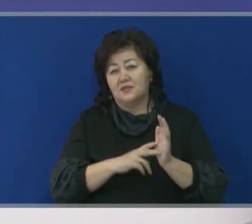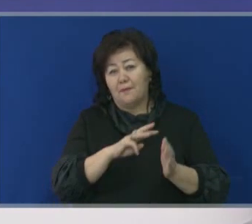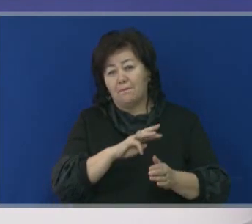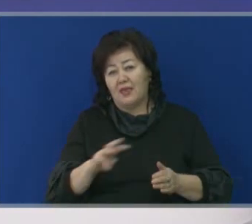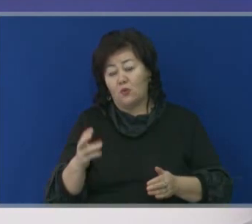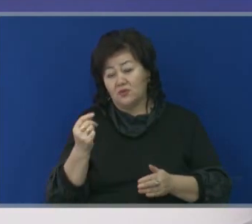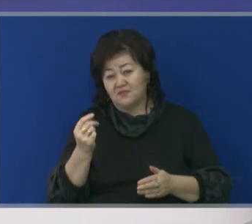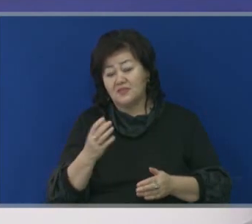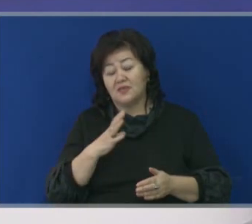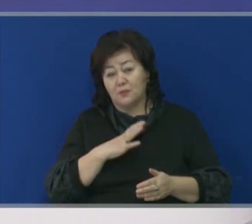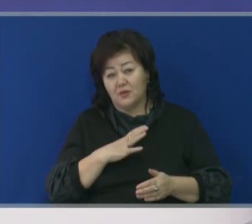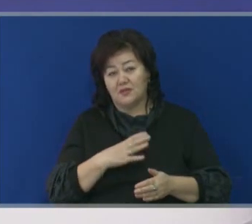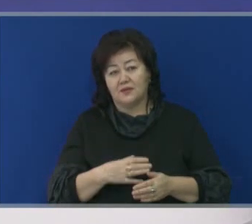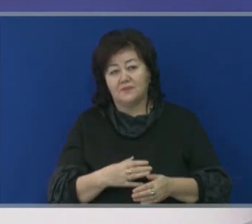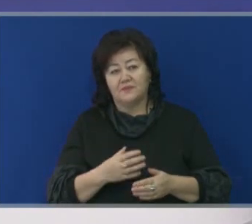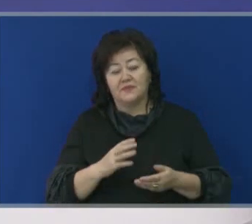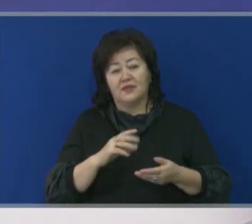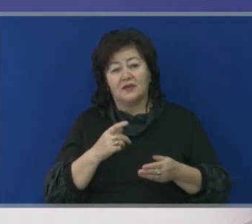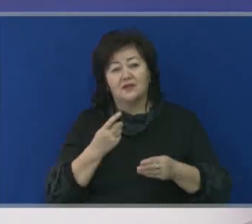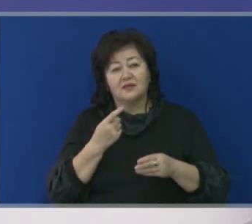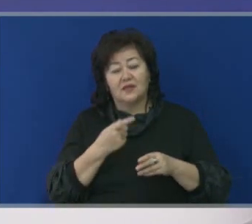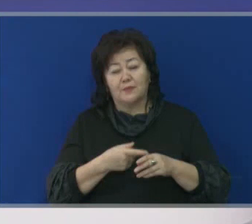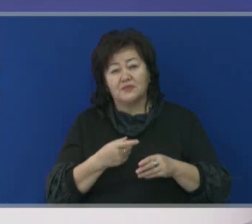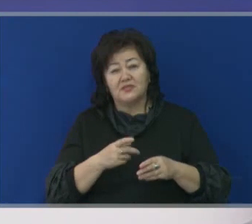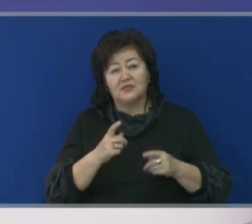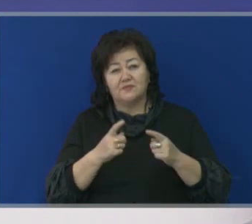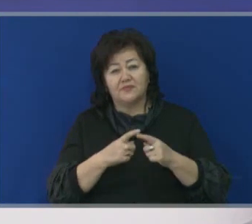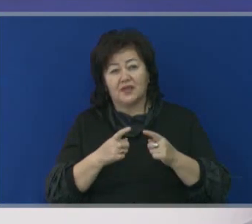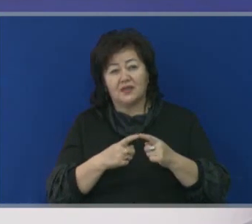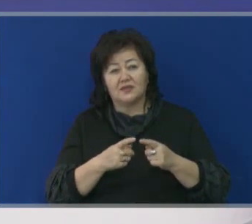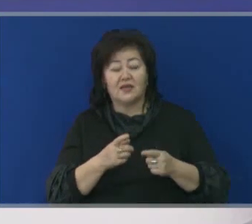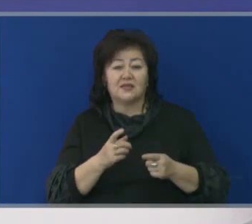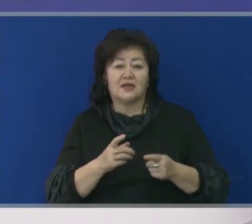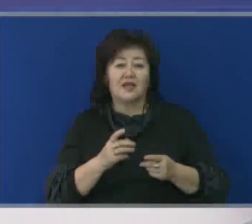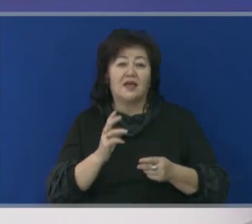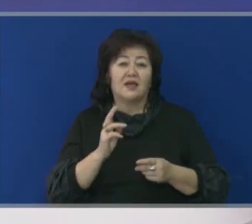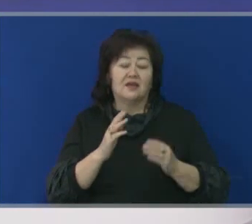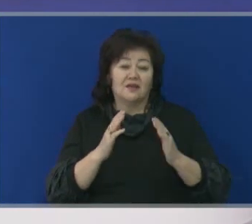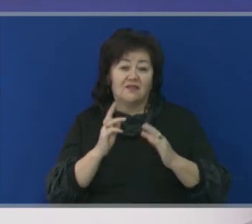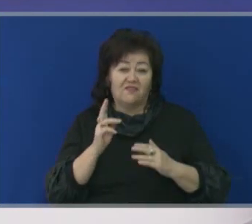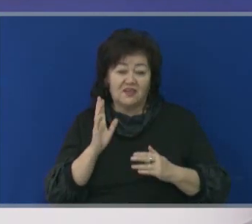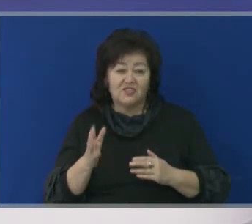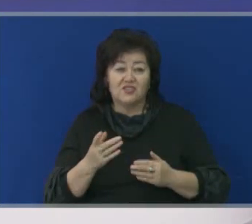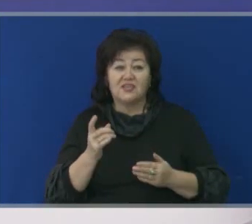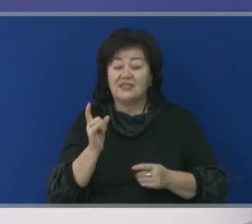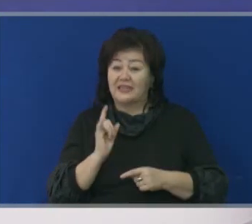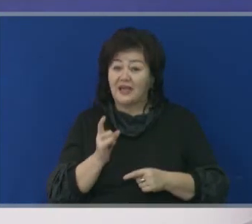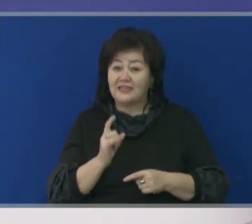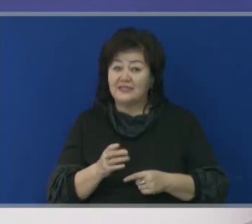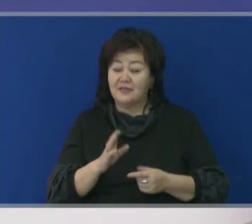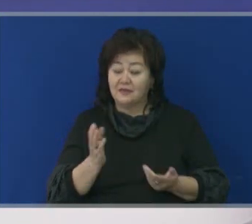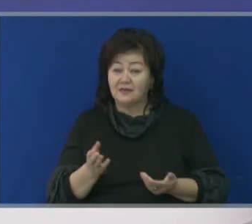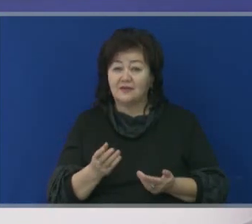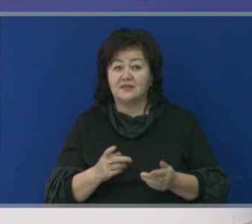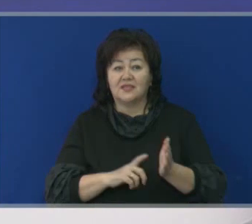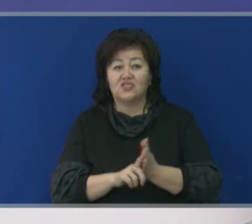тенге. Среди нарушителей – арендодаторы зданий и таксисты. Штраф за незаконный бизнес